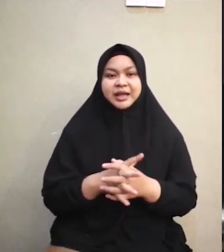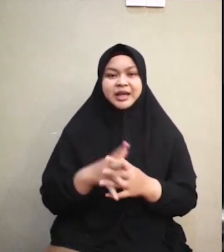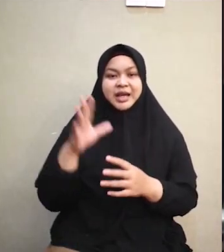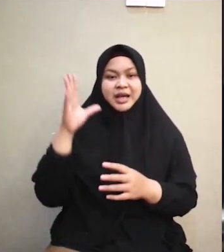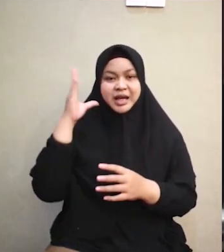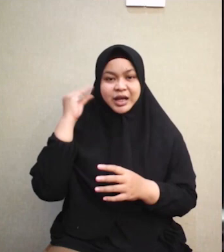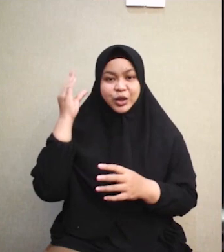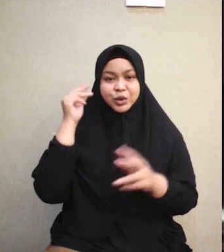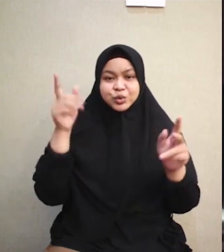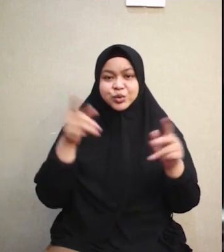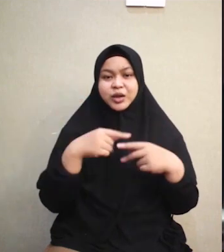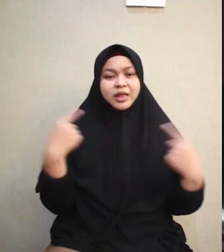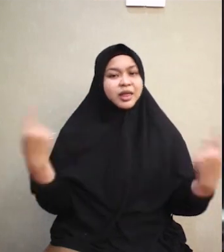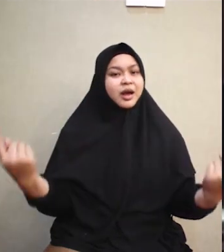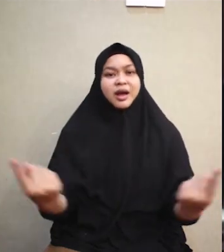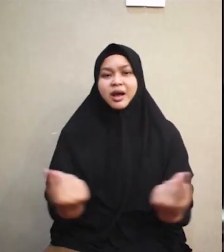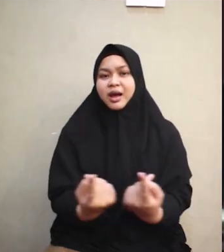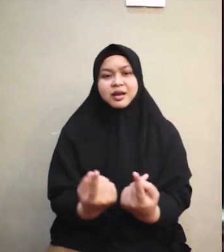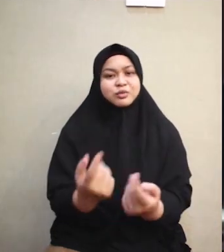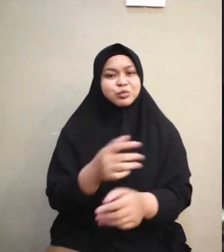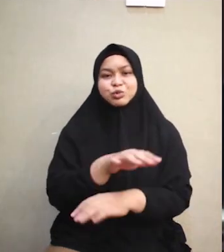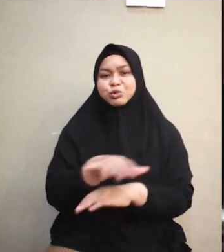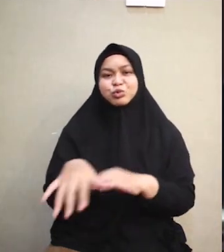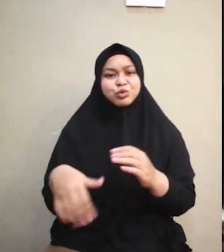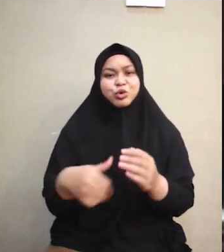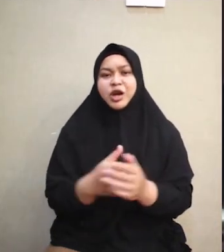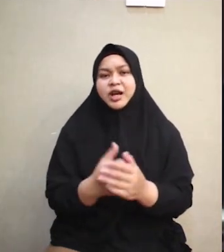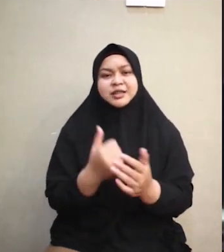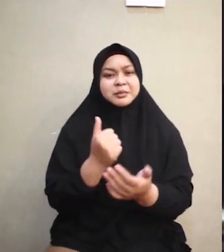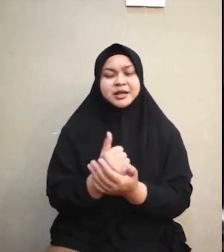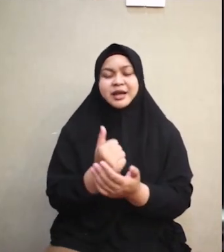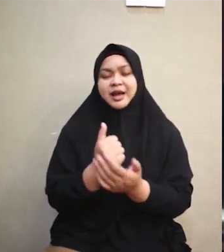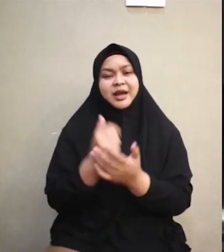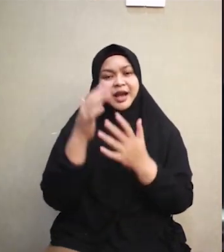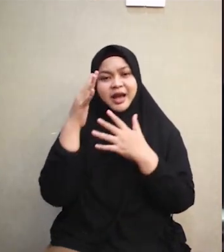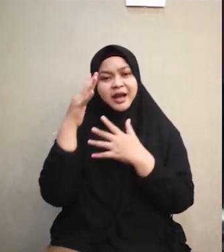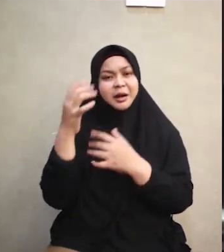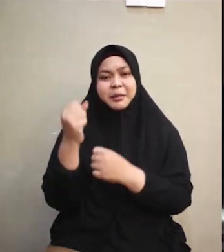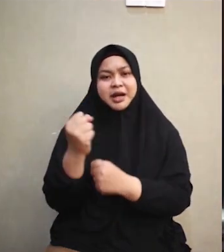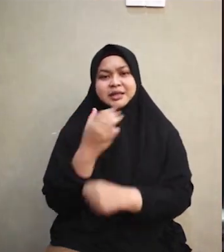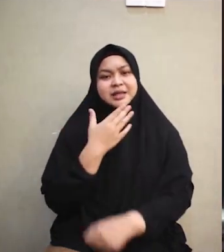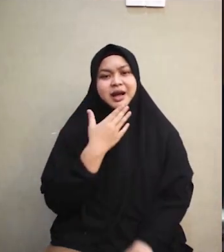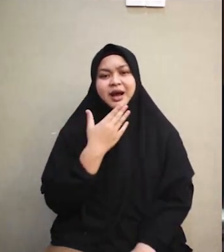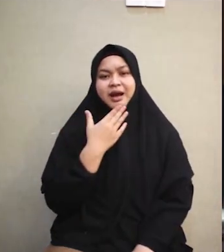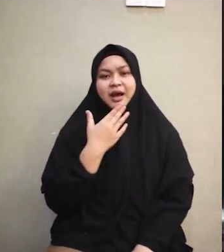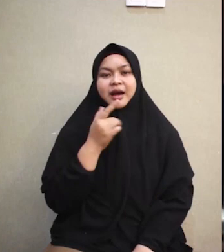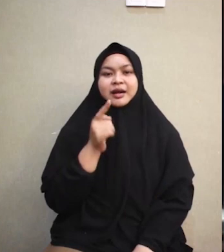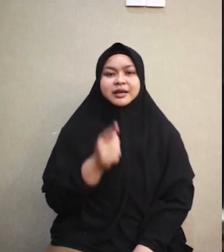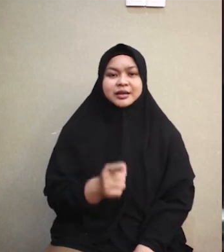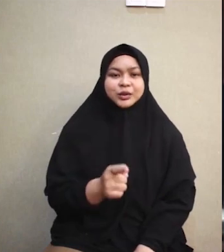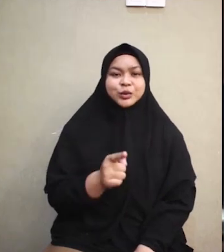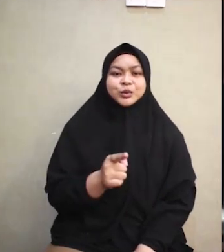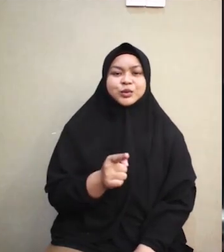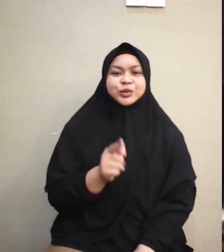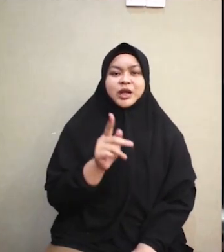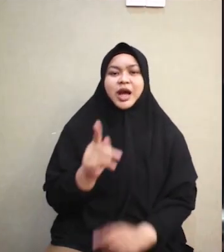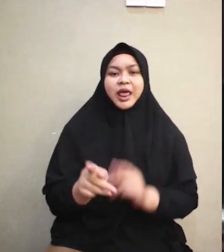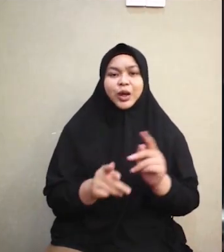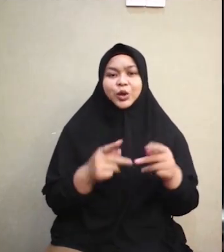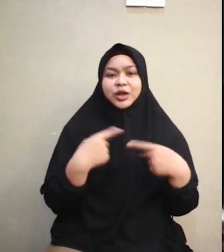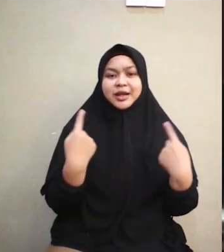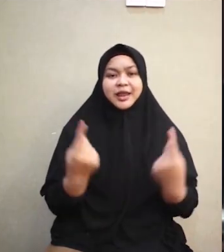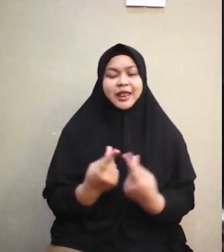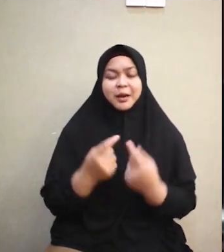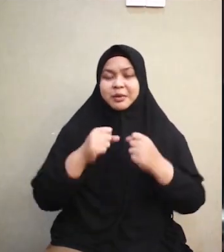kita semua jadi yang sebenarnya diharapkan itu simple kalau kita memperjuangkan